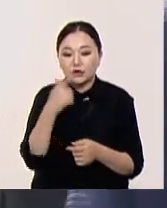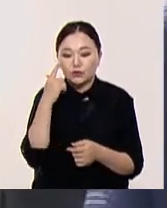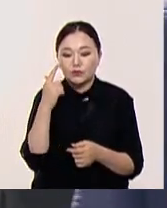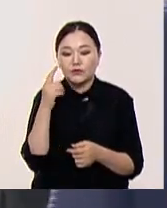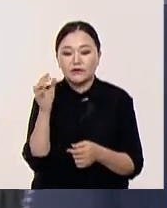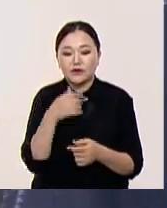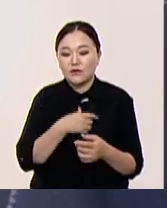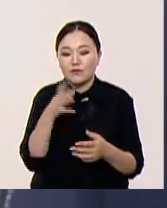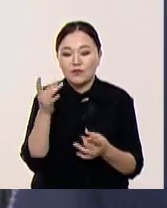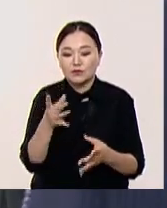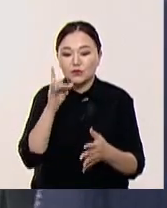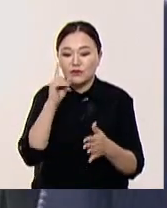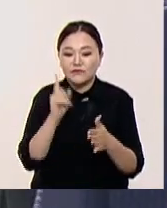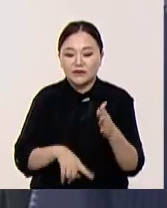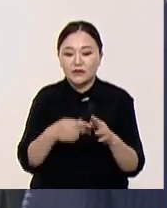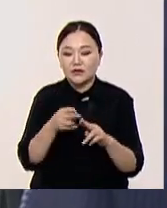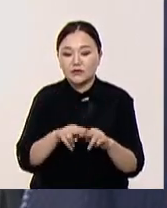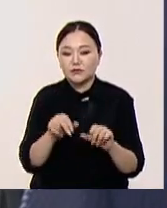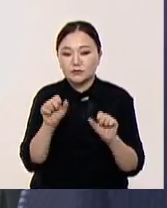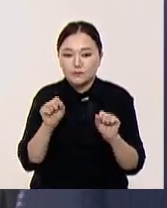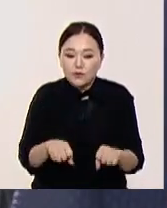я просто уверен в этом, смогут